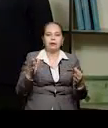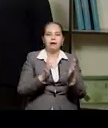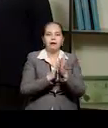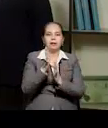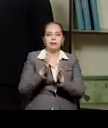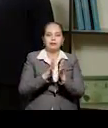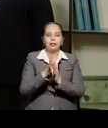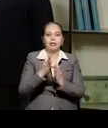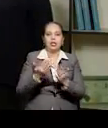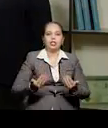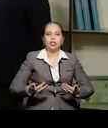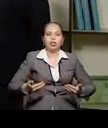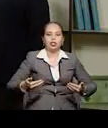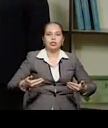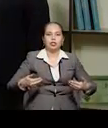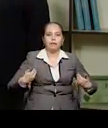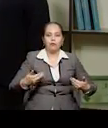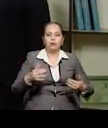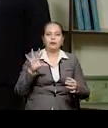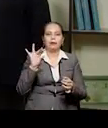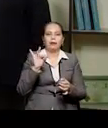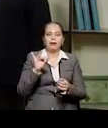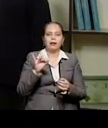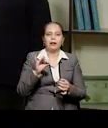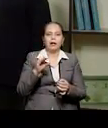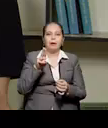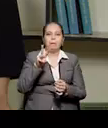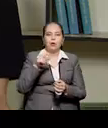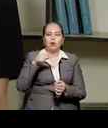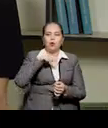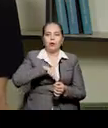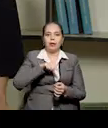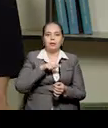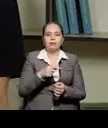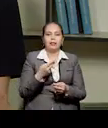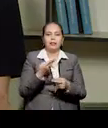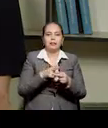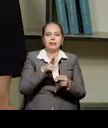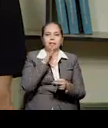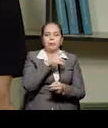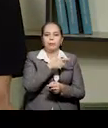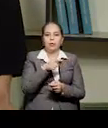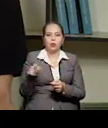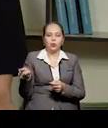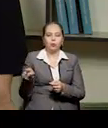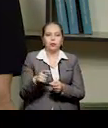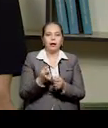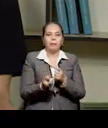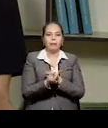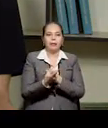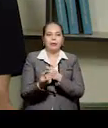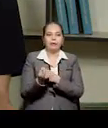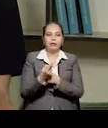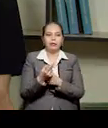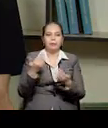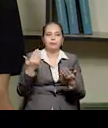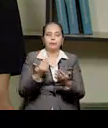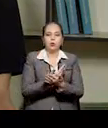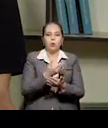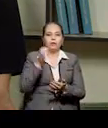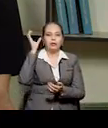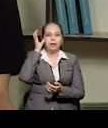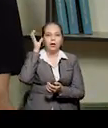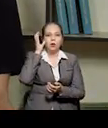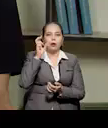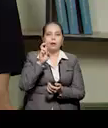растений, животных и микроорганизмов. С этого периода появилась новая